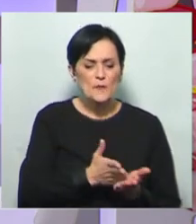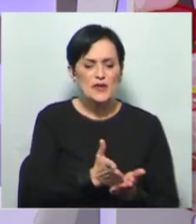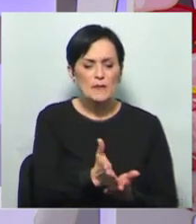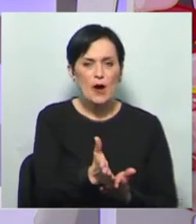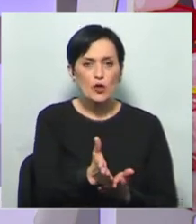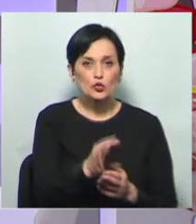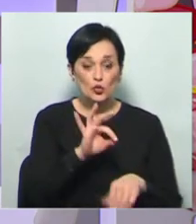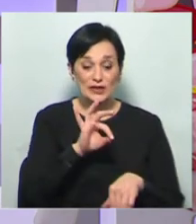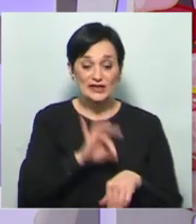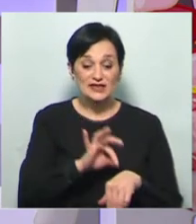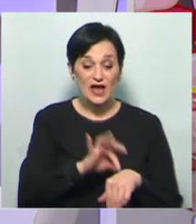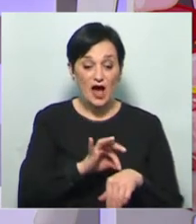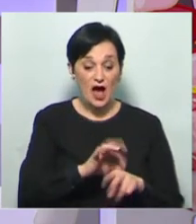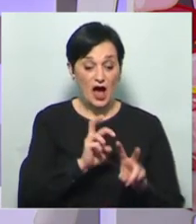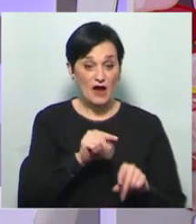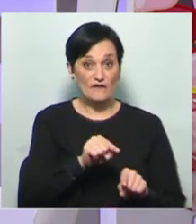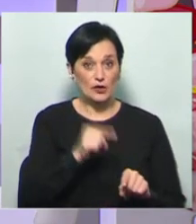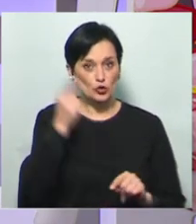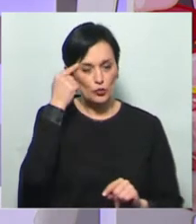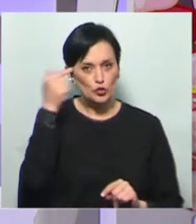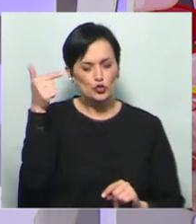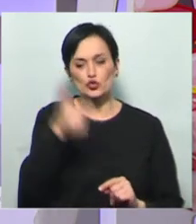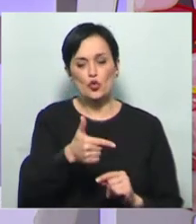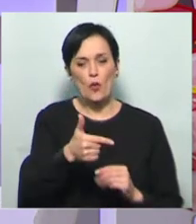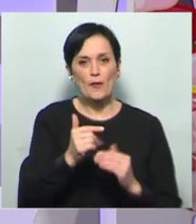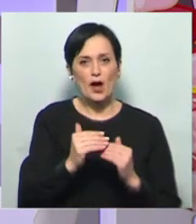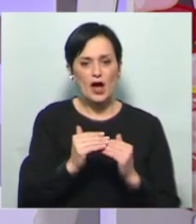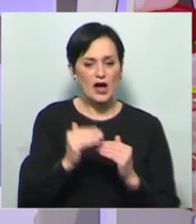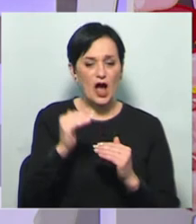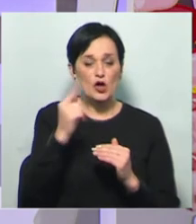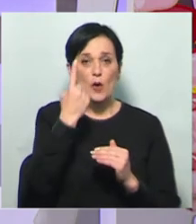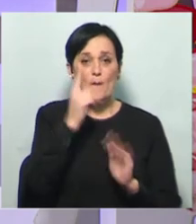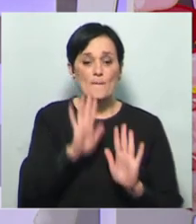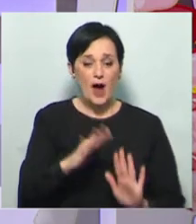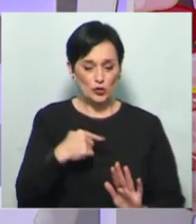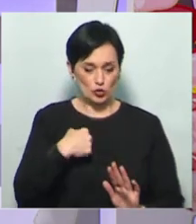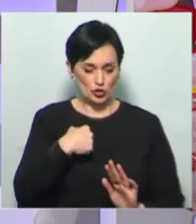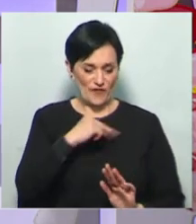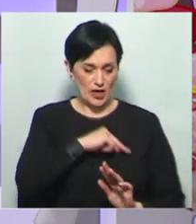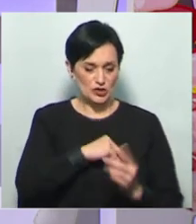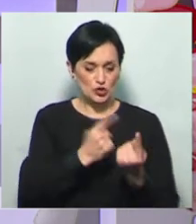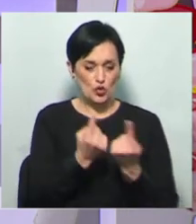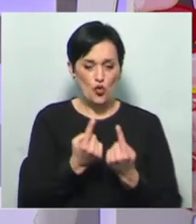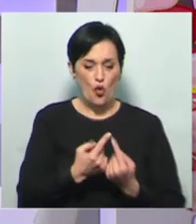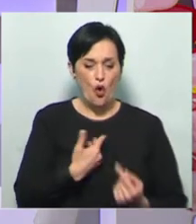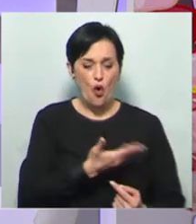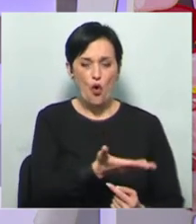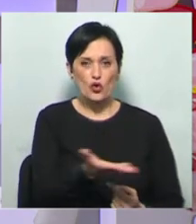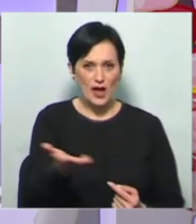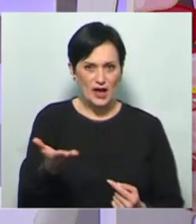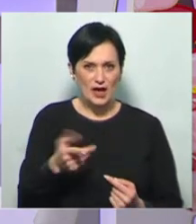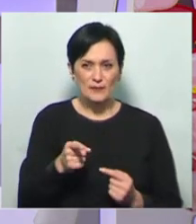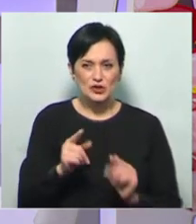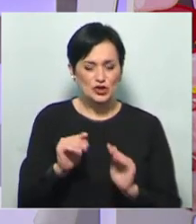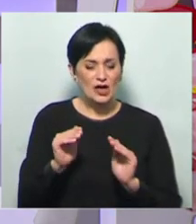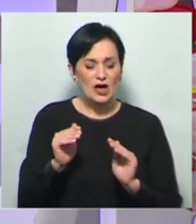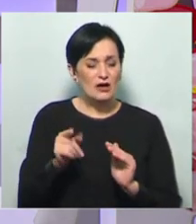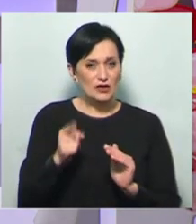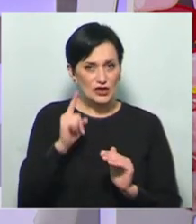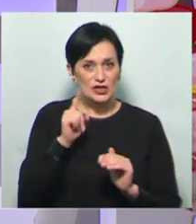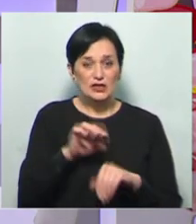რომ ამ დაავადების ცნობადობა გაიზარდოს. არა მარტო ჩვენს კოლეგებში, რომლებაც მეტნაკლებად იციან ამ პათოლოგიების შესახებ,